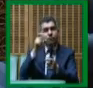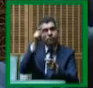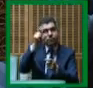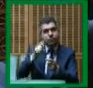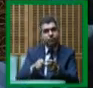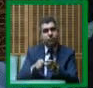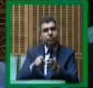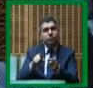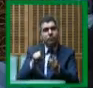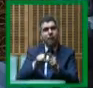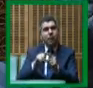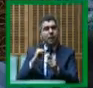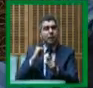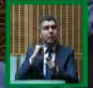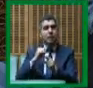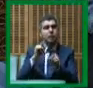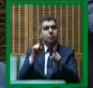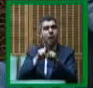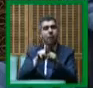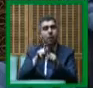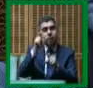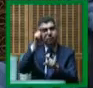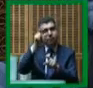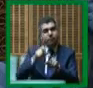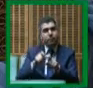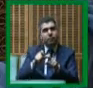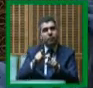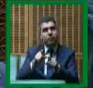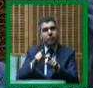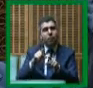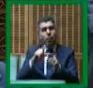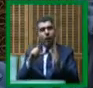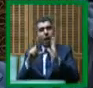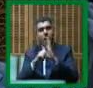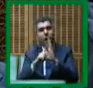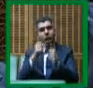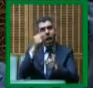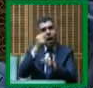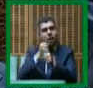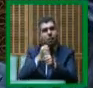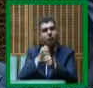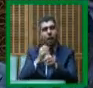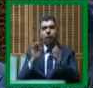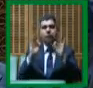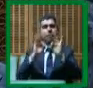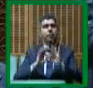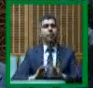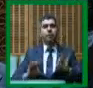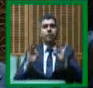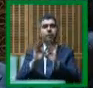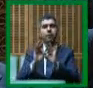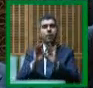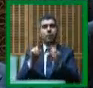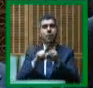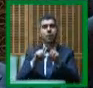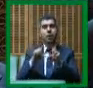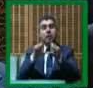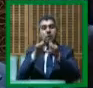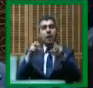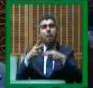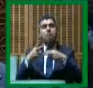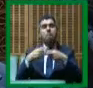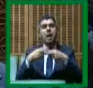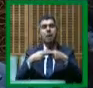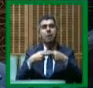إنسان نقيض ما يسمى بما تتضمنه ميثاق ووثيقة الرخصات الثقة. على